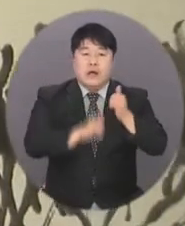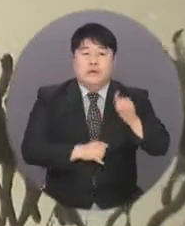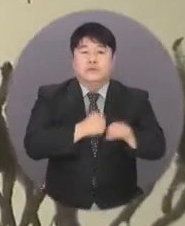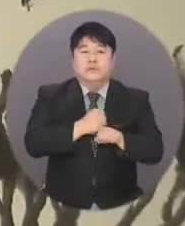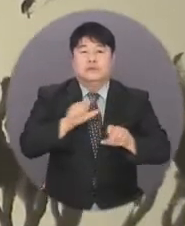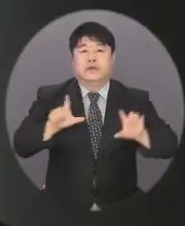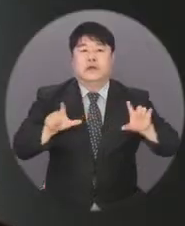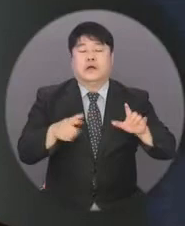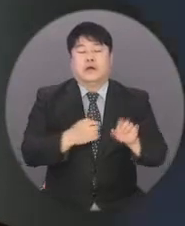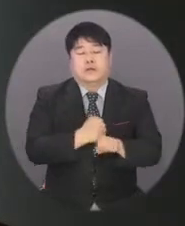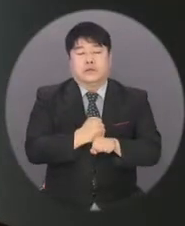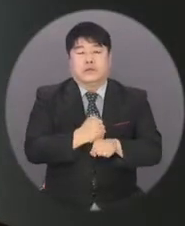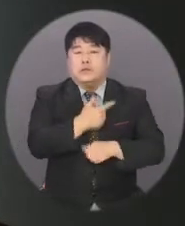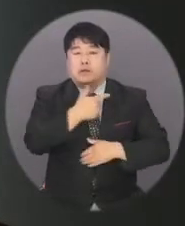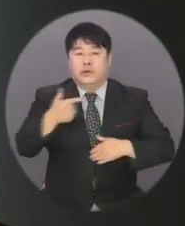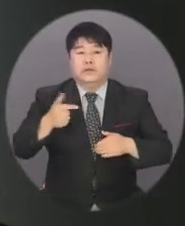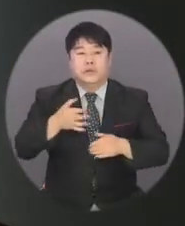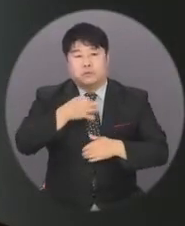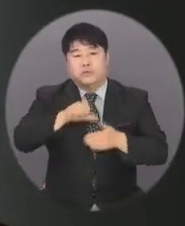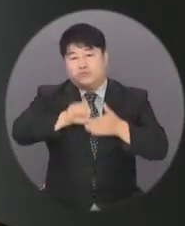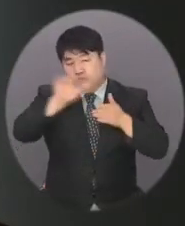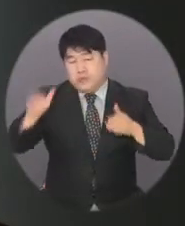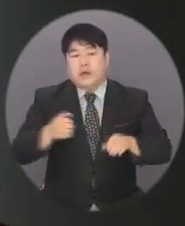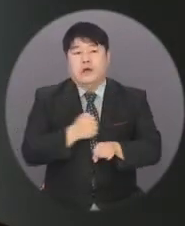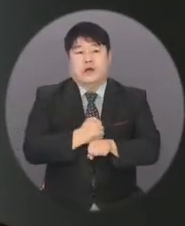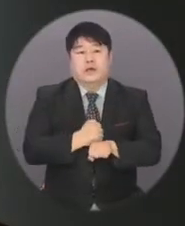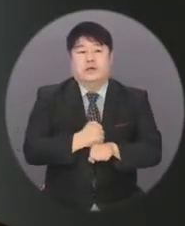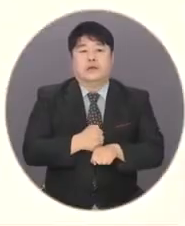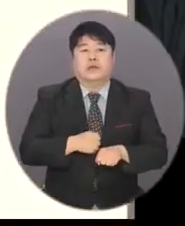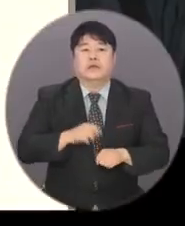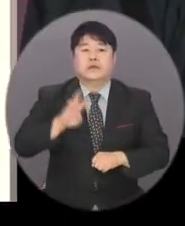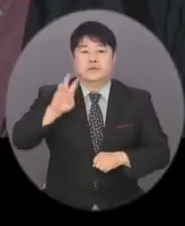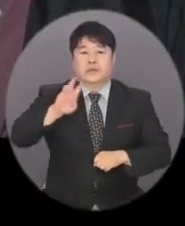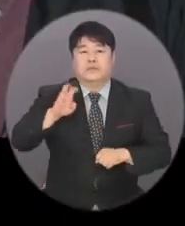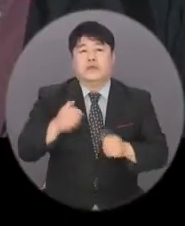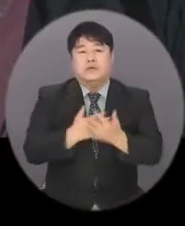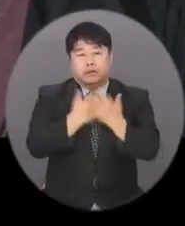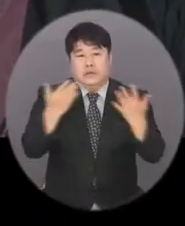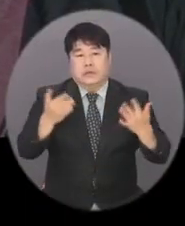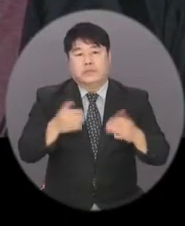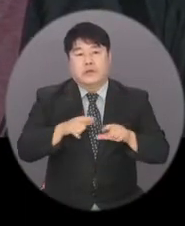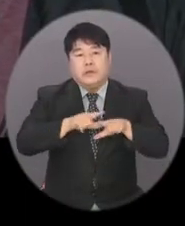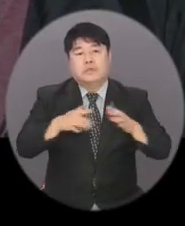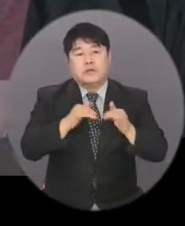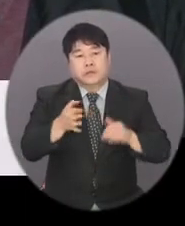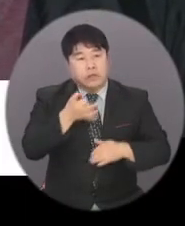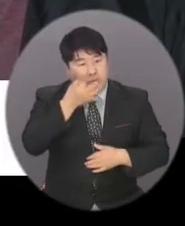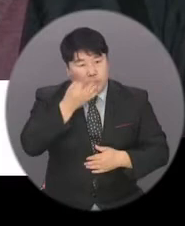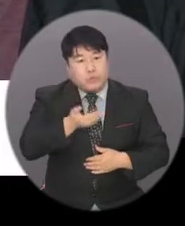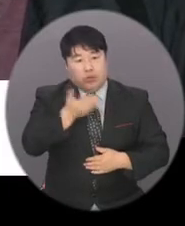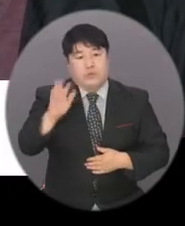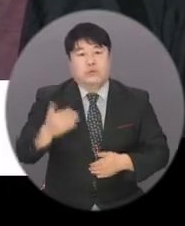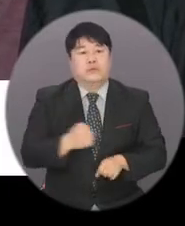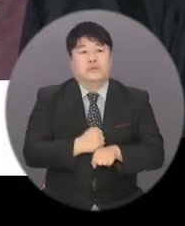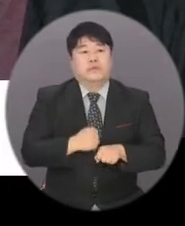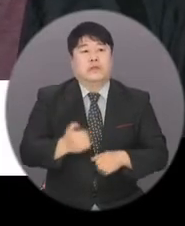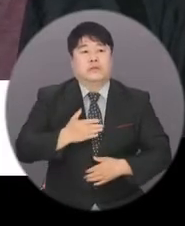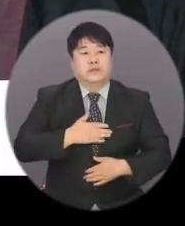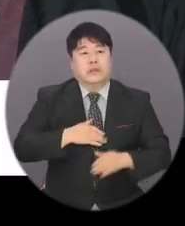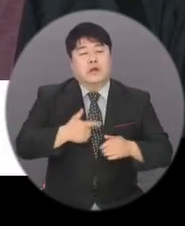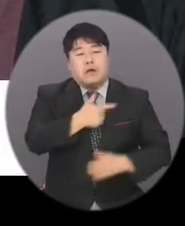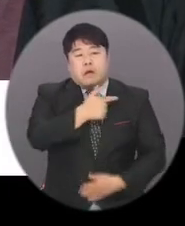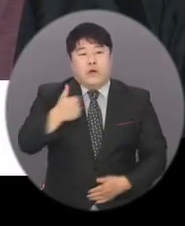굵직한 족적을 남긴 대표 작가들의 작품 30점이 일반에 공개됐습니다. 대가들 작품을